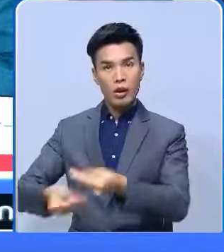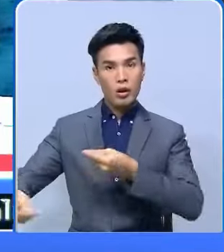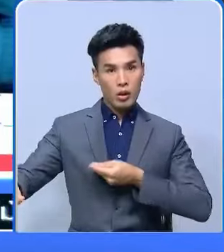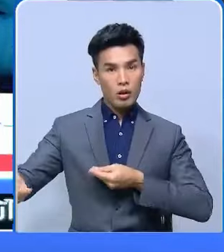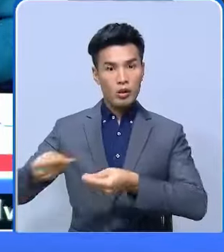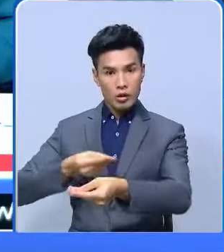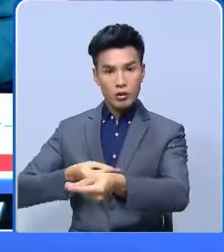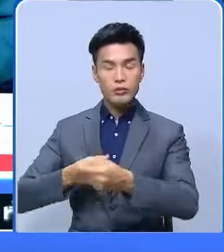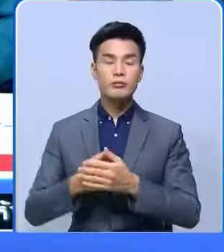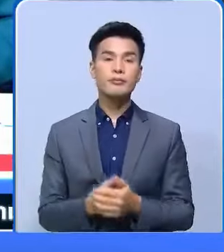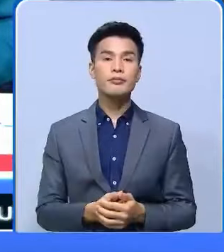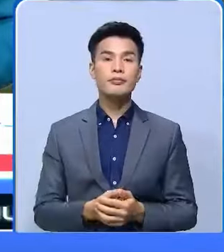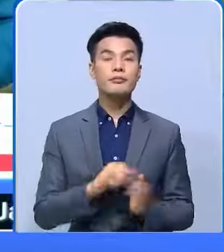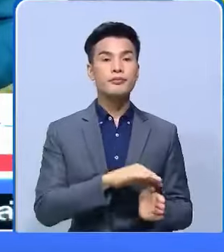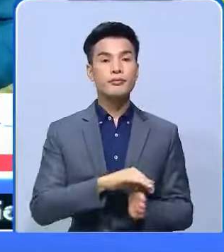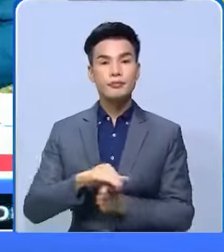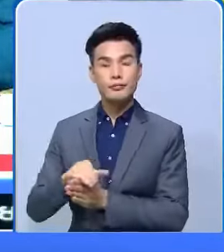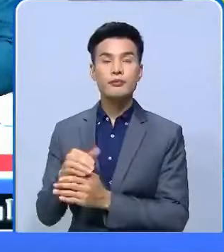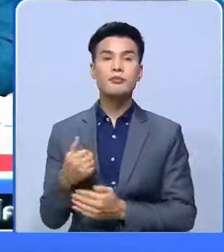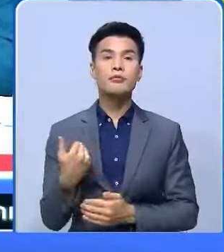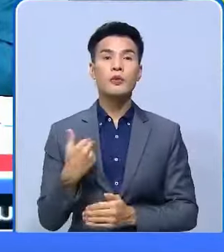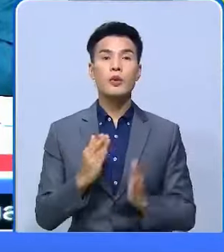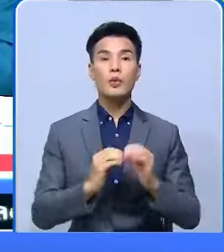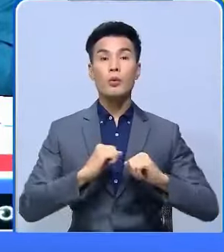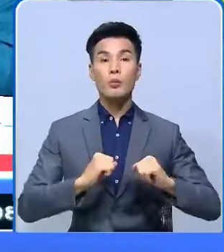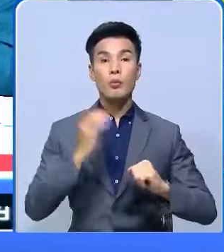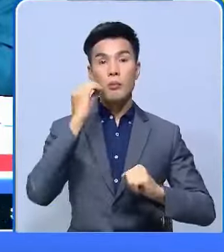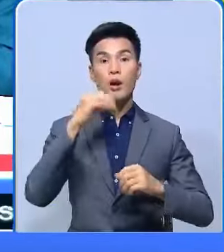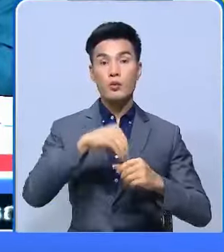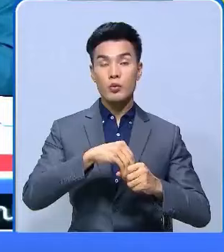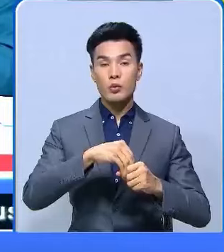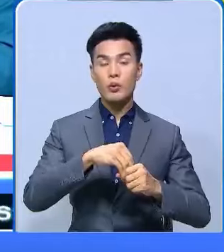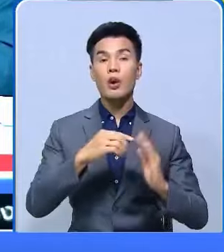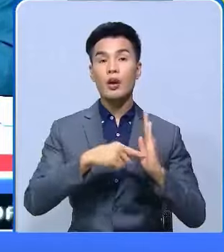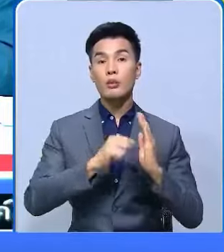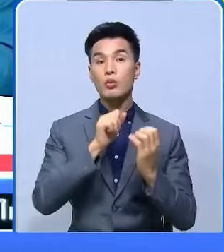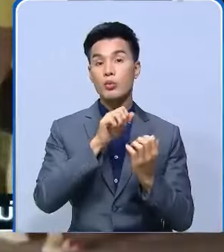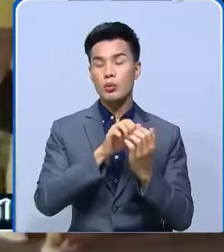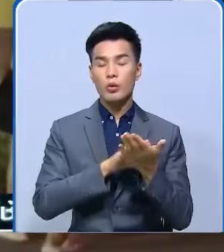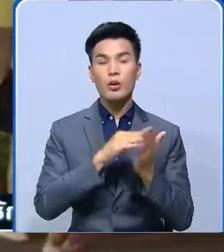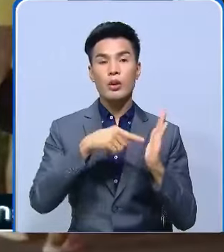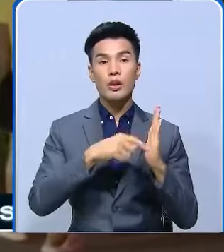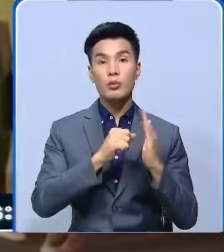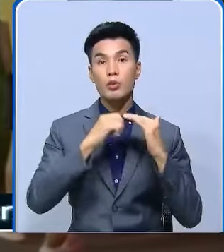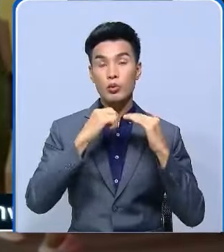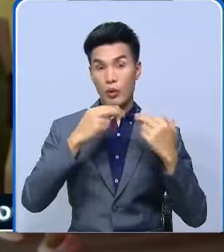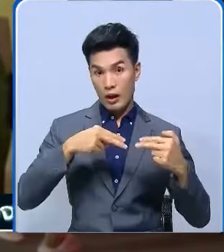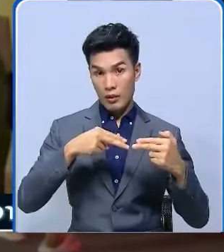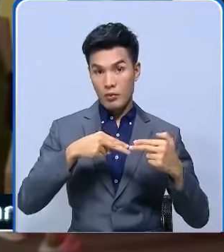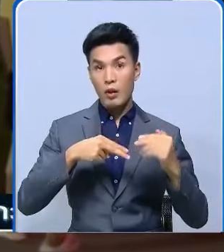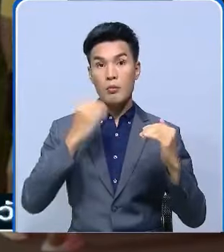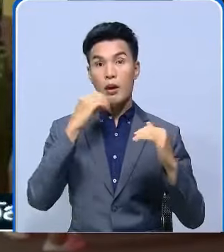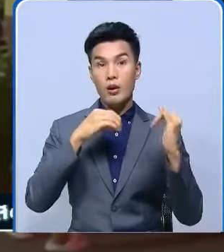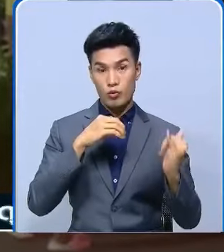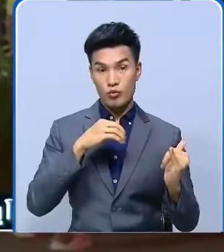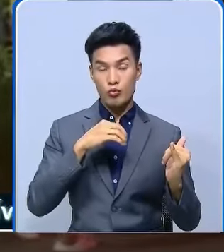เอาไปดูตำรวจพาผู้ต้องหาที่บุกเข้าไปยิงหนุ่มอายุ24ปีเขานอนอยู่ในบ้านที่สมุทรสงครามไปซุ่มยิงเขา3นัดกระสุนนี่เข้า